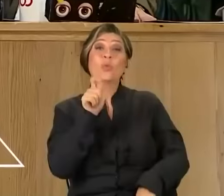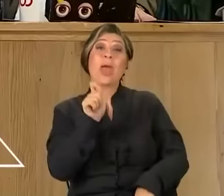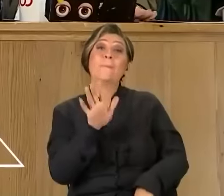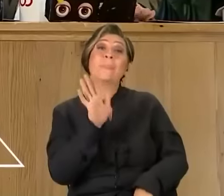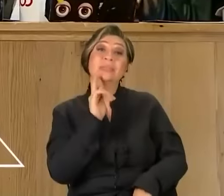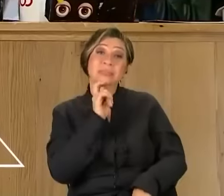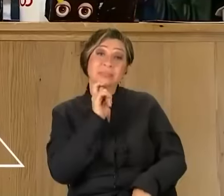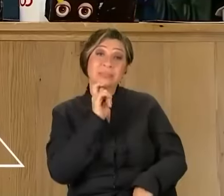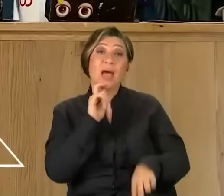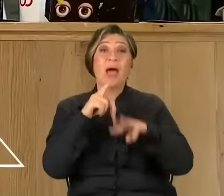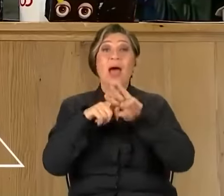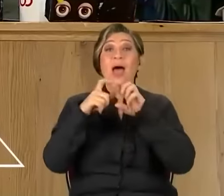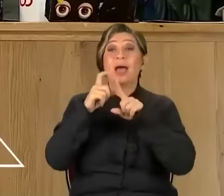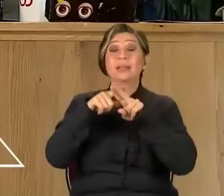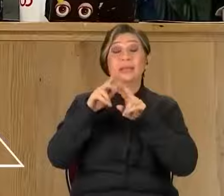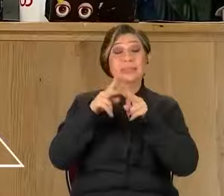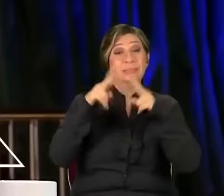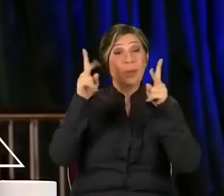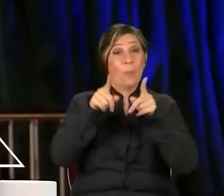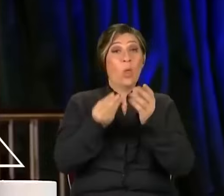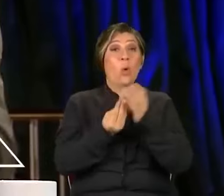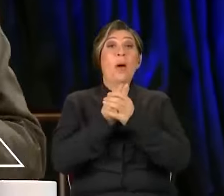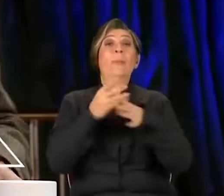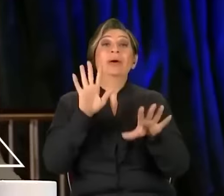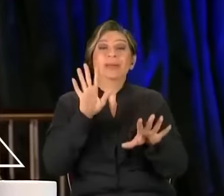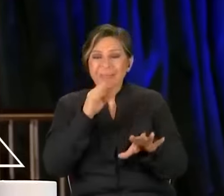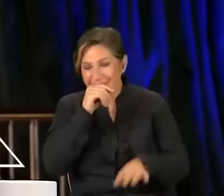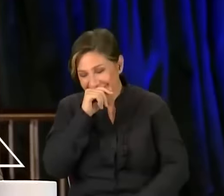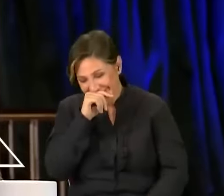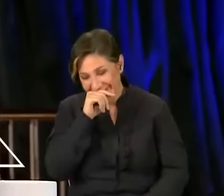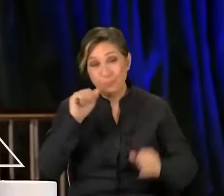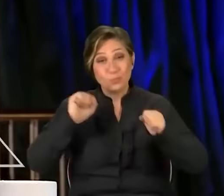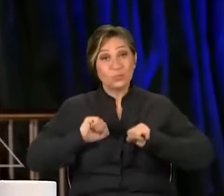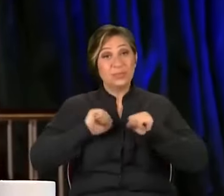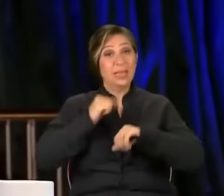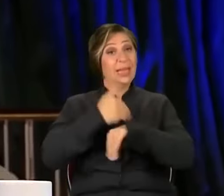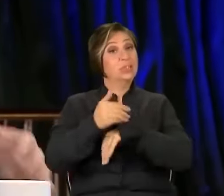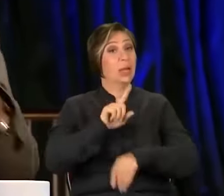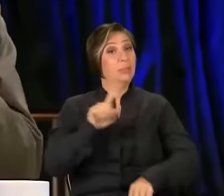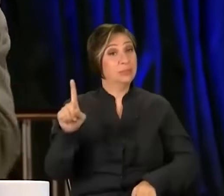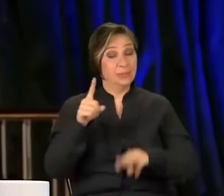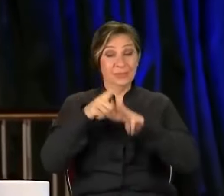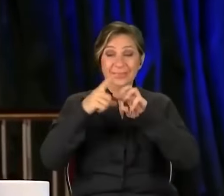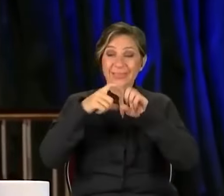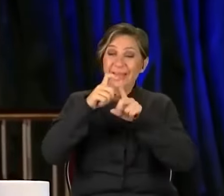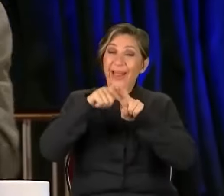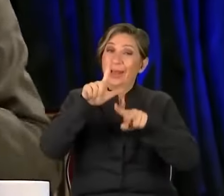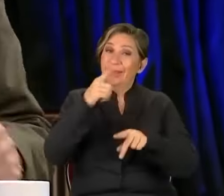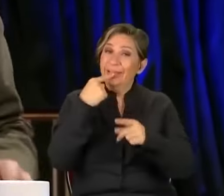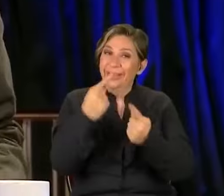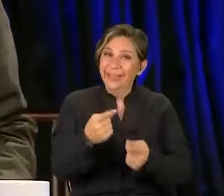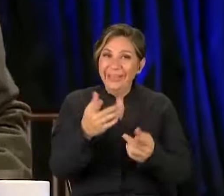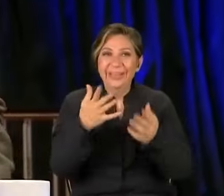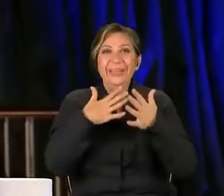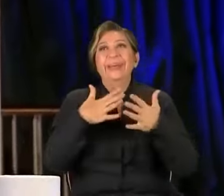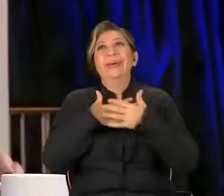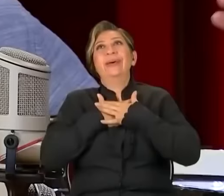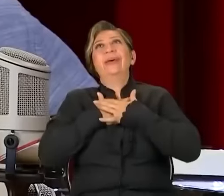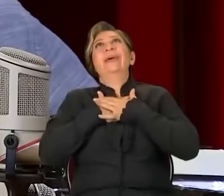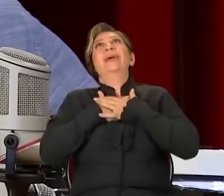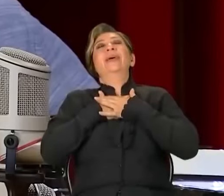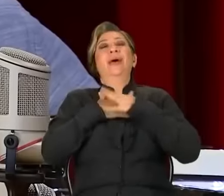öyle yapmaz. Erdal Beşikçioğlu sabahları böyle uyanmaz. Erdal Beşikçioğlu provaya kesinlikle geç kalmaz. Erdal Beşikçioğlu şöyledir. Bu